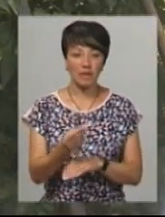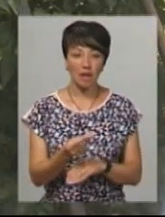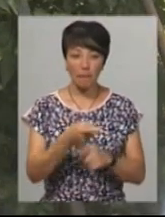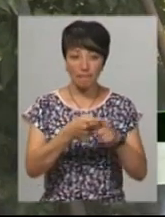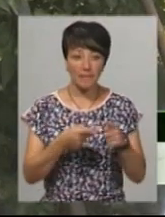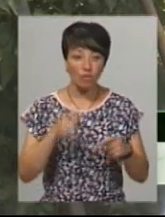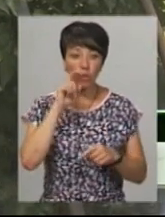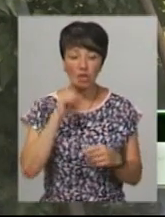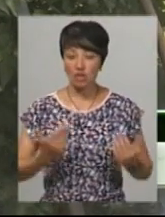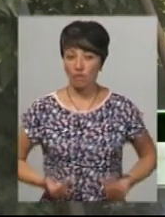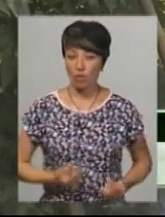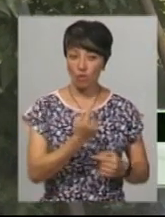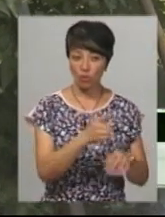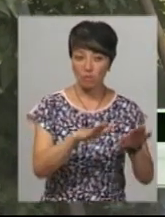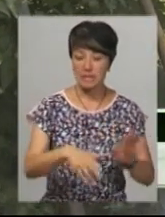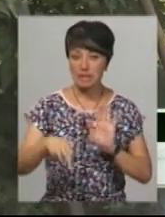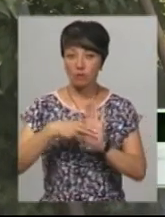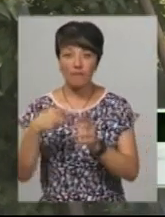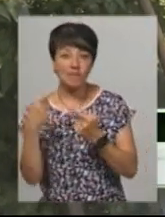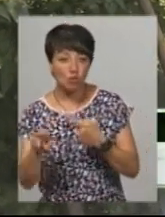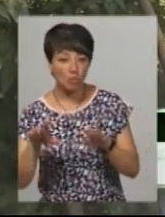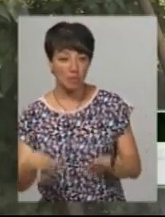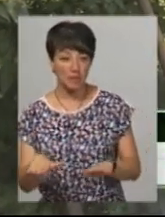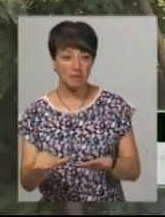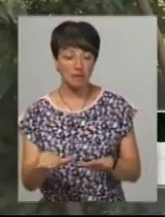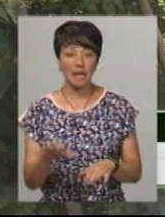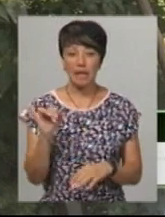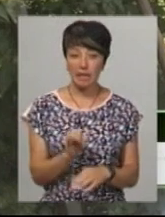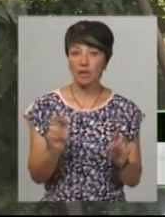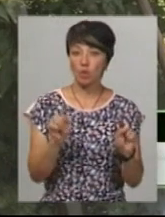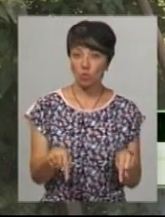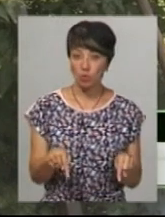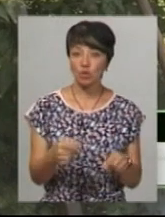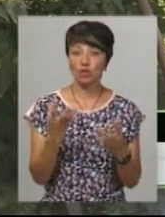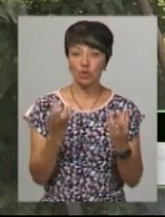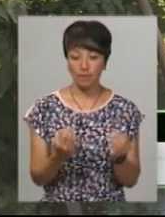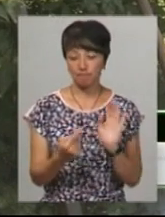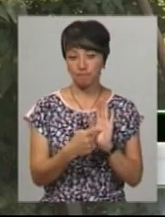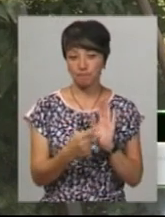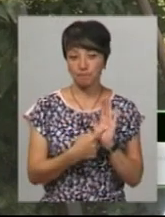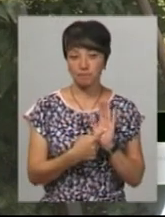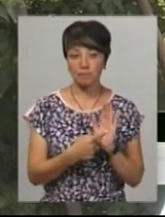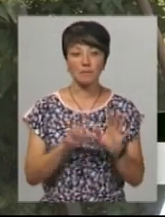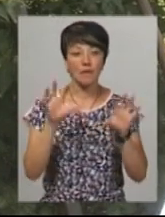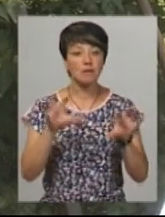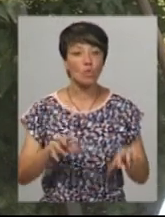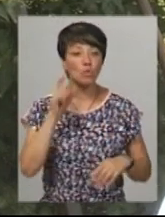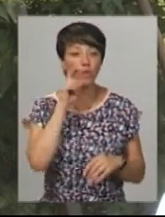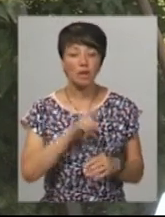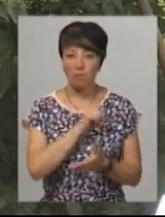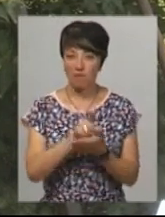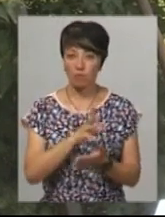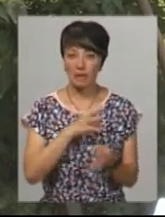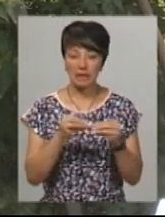України живуть в одному місці, зареєстровані зовсім в іншому. Ну і тут ще силаються, що закон України, що я повинна